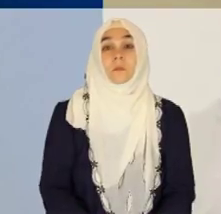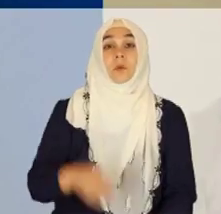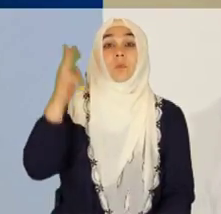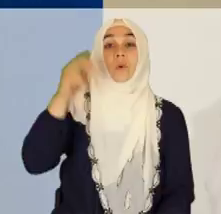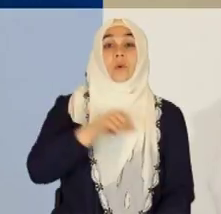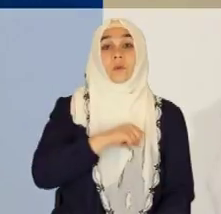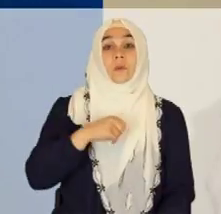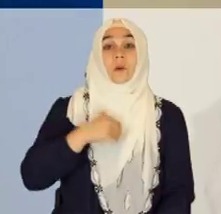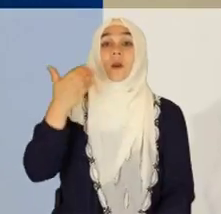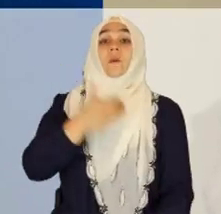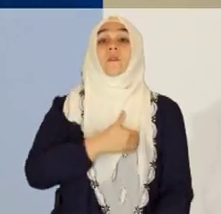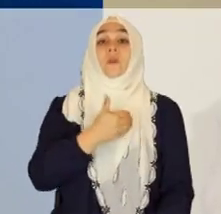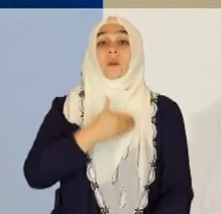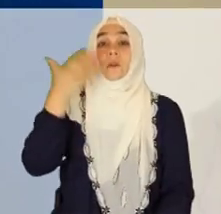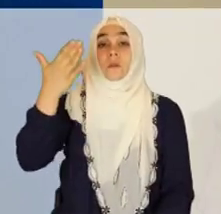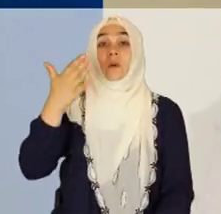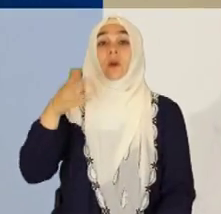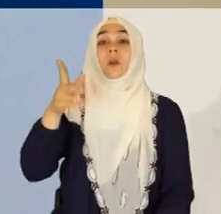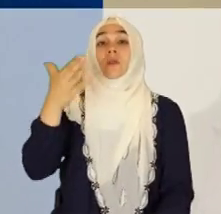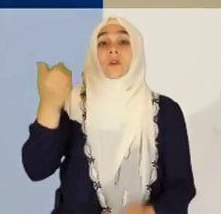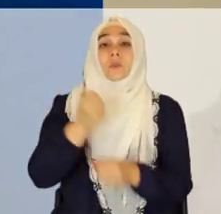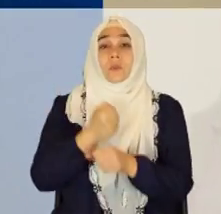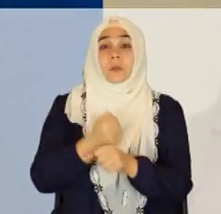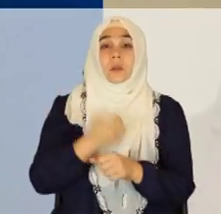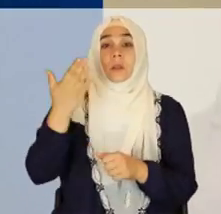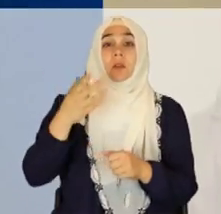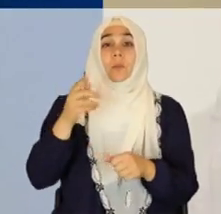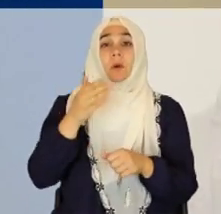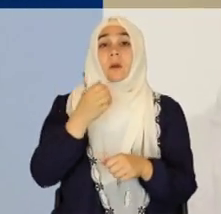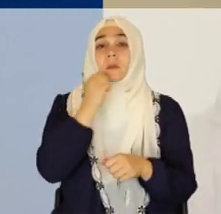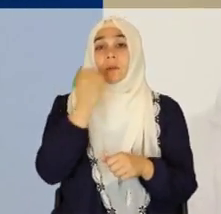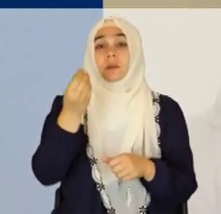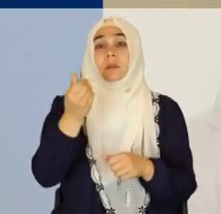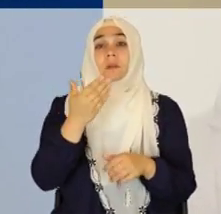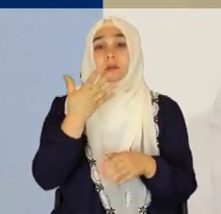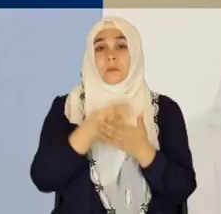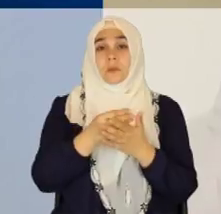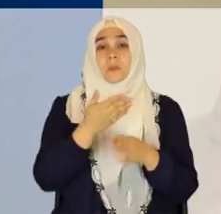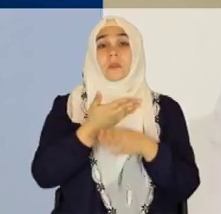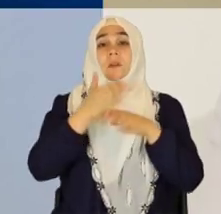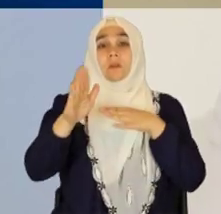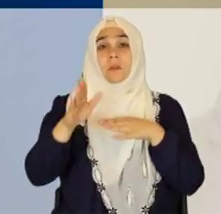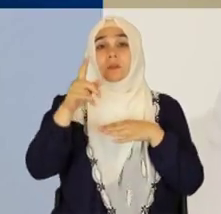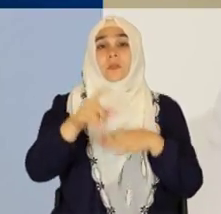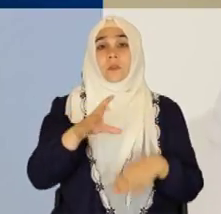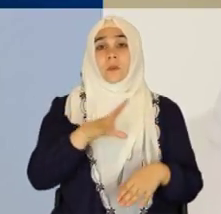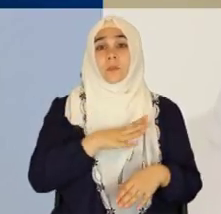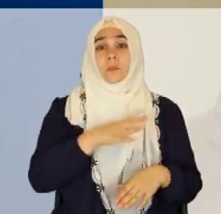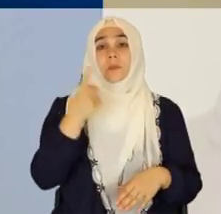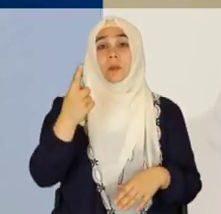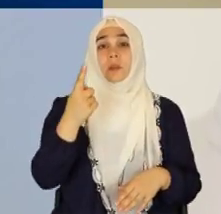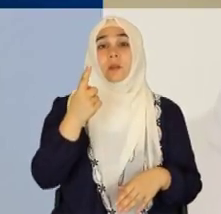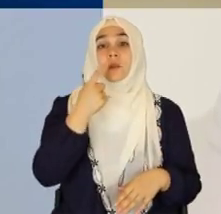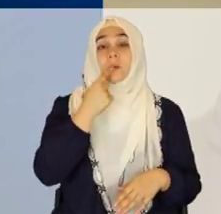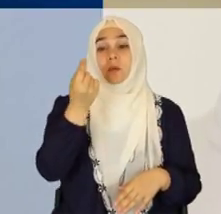الله razılığı için Allah'ın yolunda mallarını infak qilib sarflayotgan kishilarning misoli shuki bitta